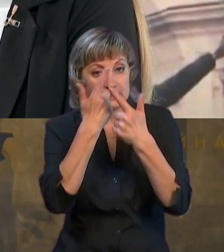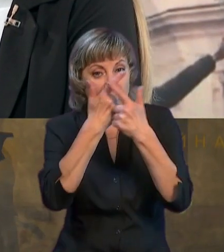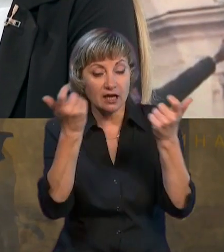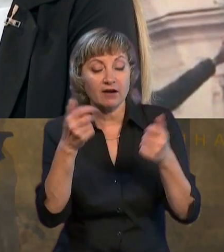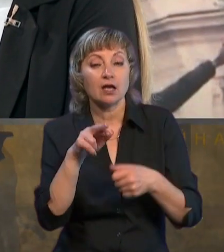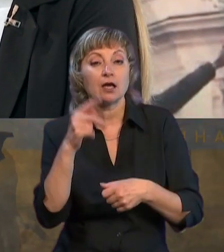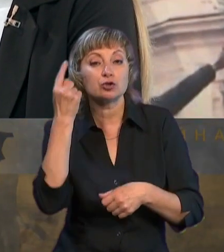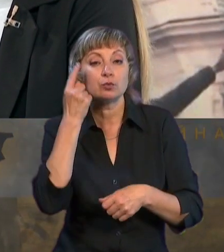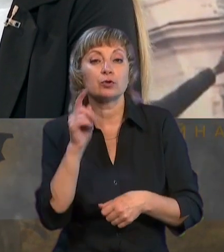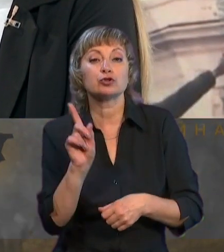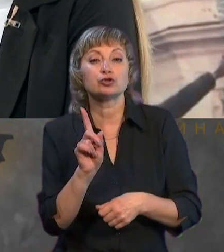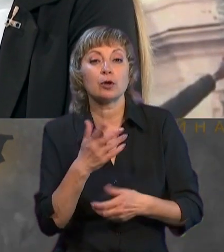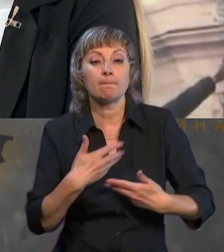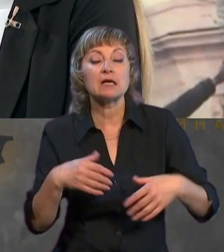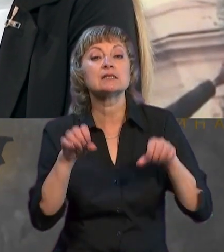що